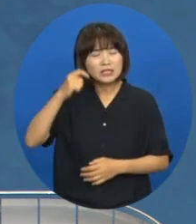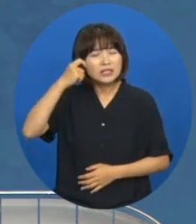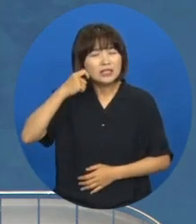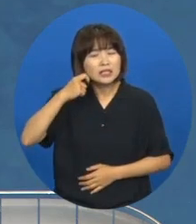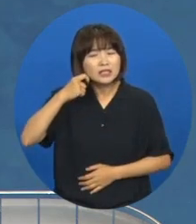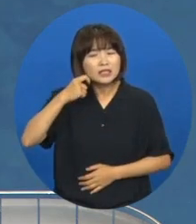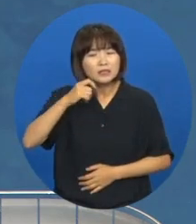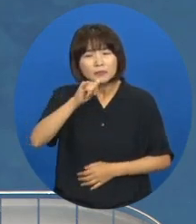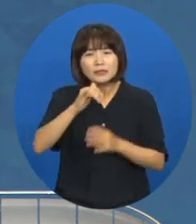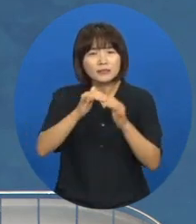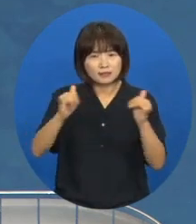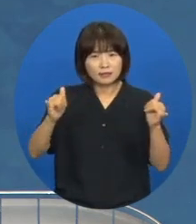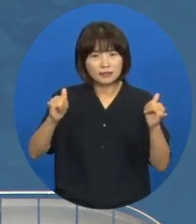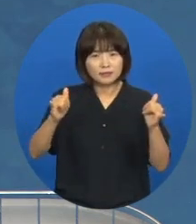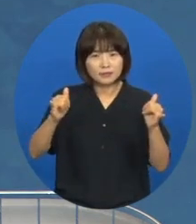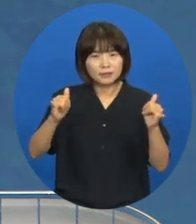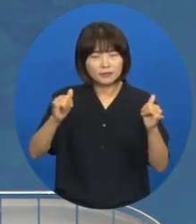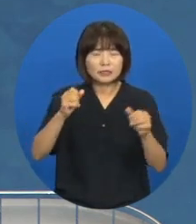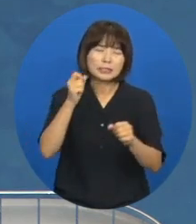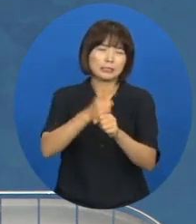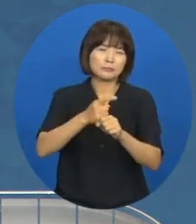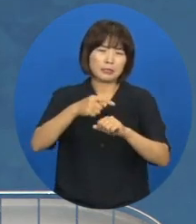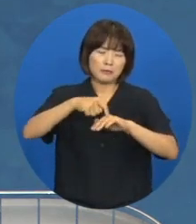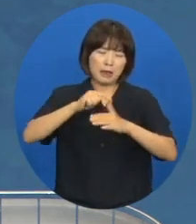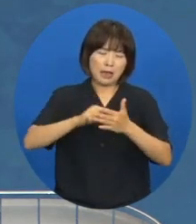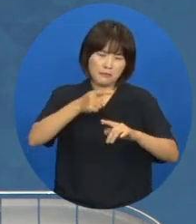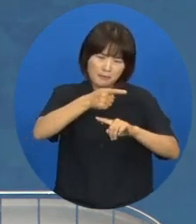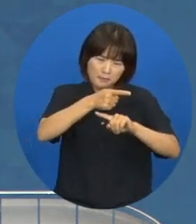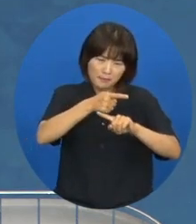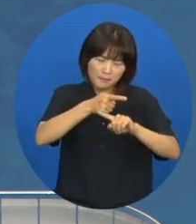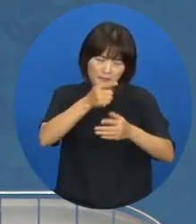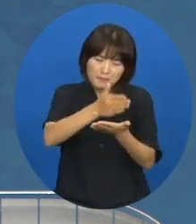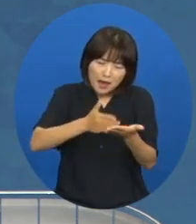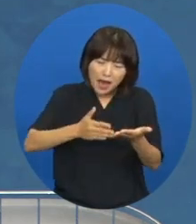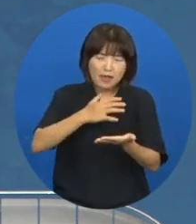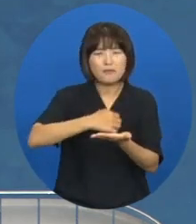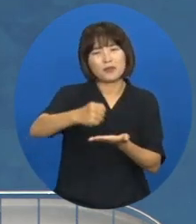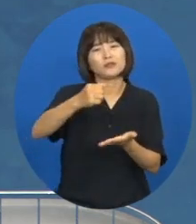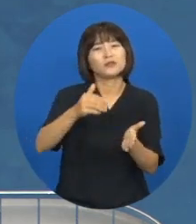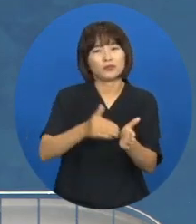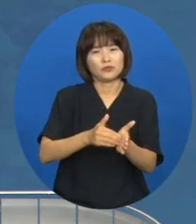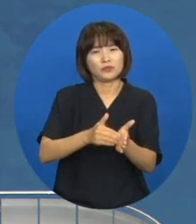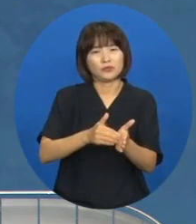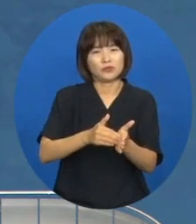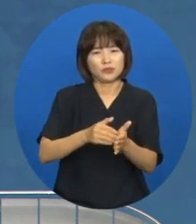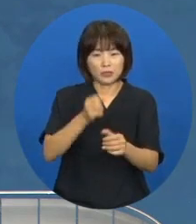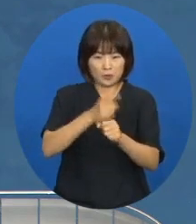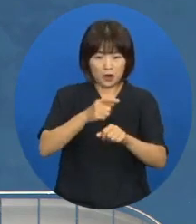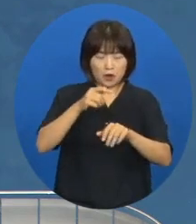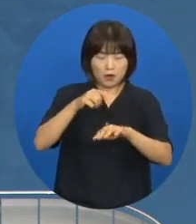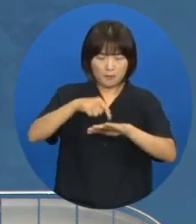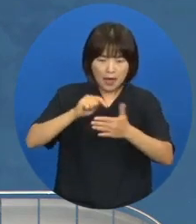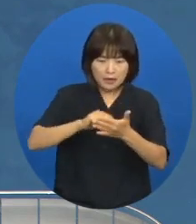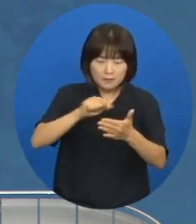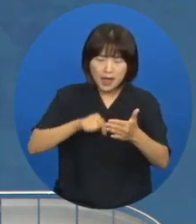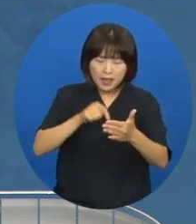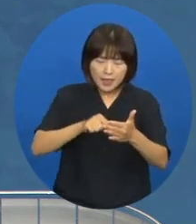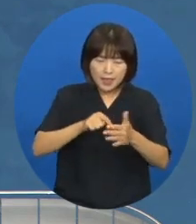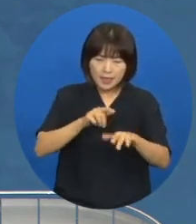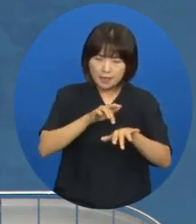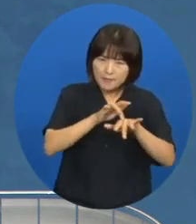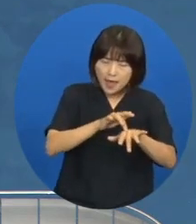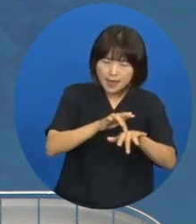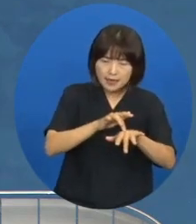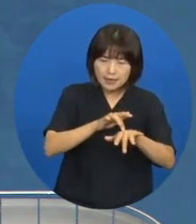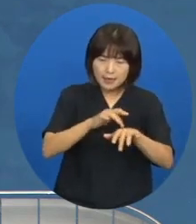분, 이미 거의 마음 반은 뺏긴 거예요. 벌써 마음에 마귀가 여러분의 마음을